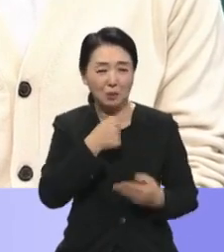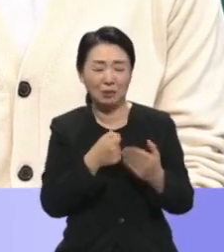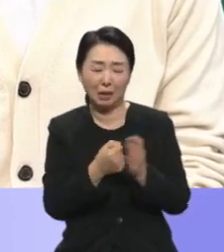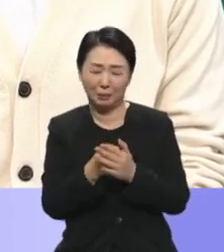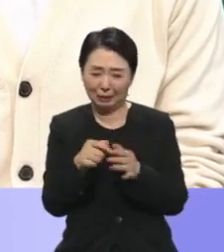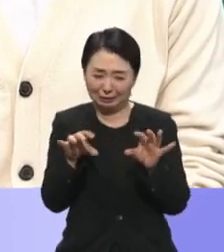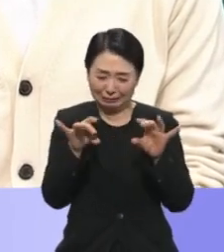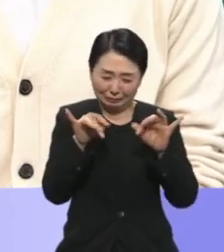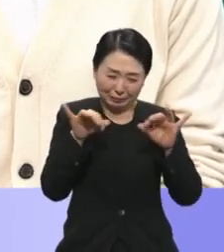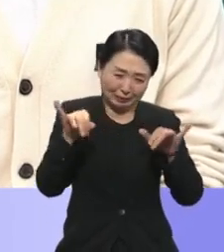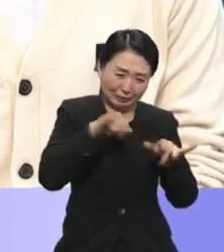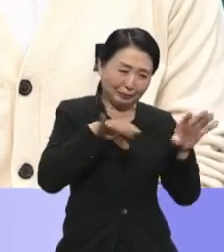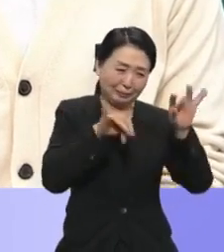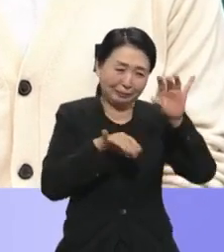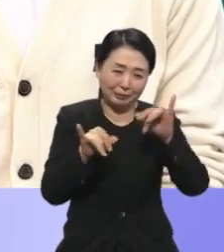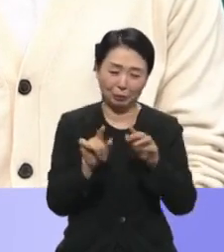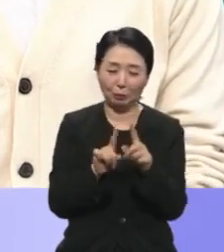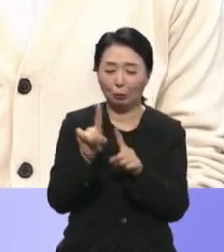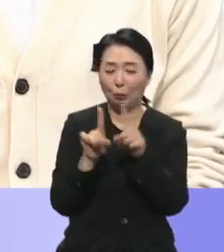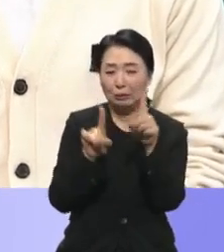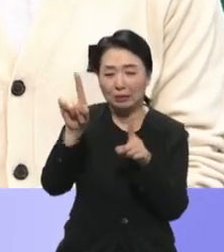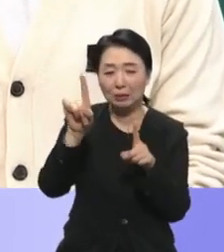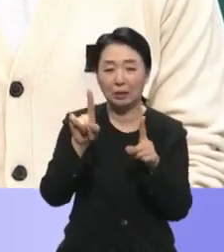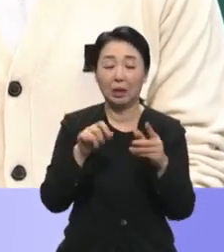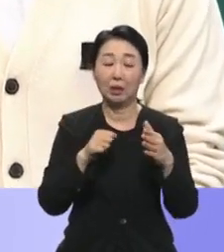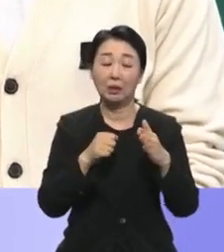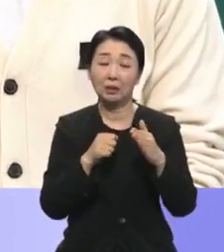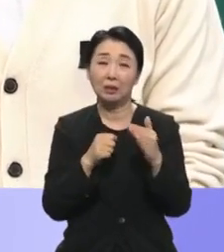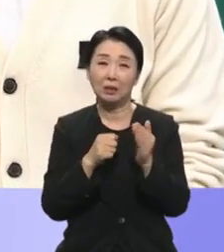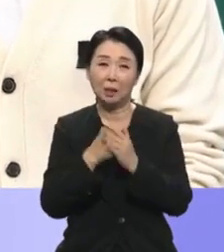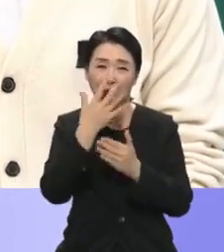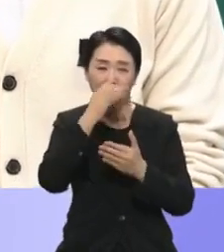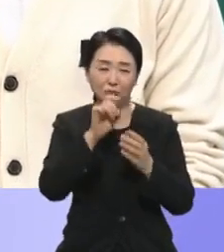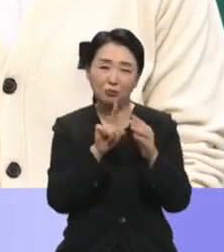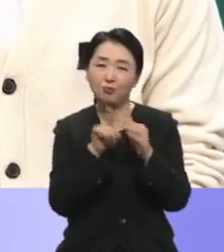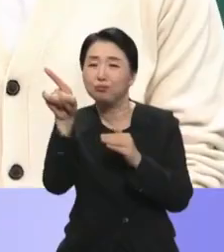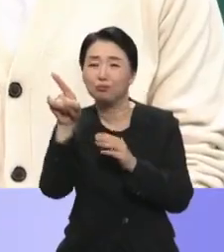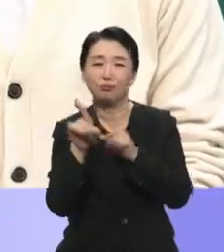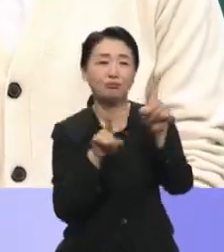심지어 꽃이어서 쓰레기 봉투도 자주 뚫리고